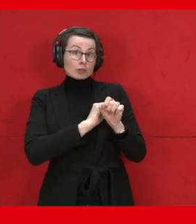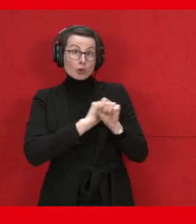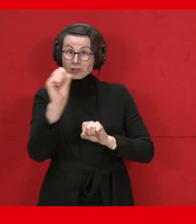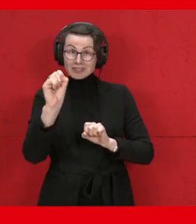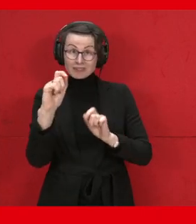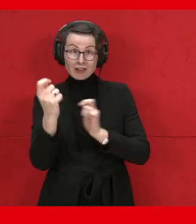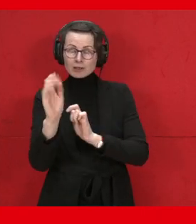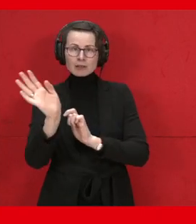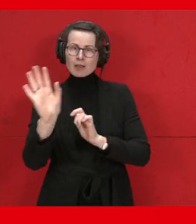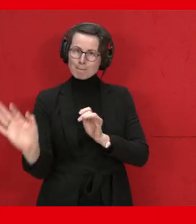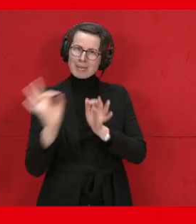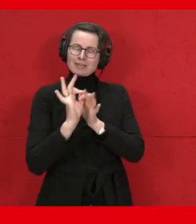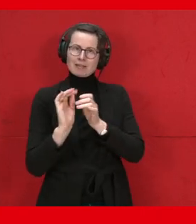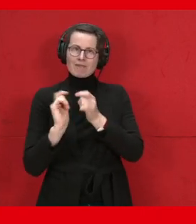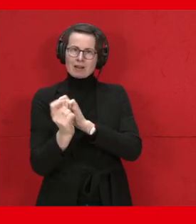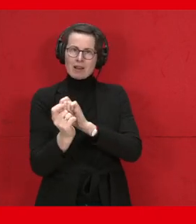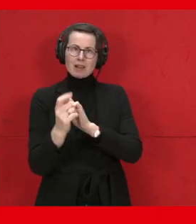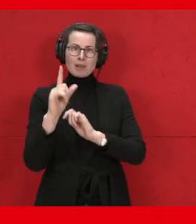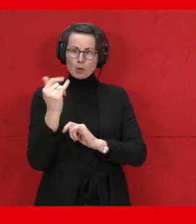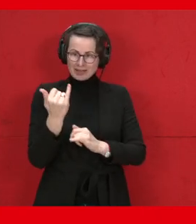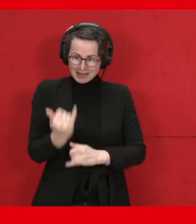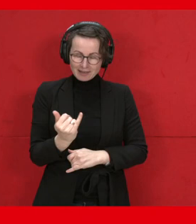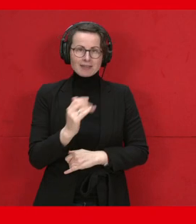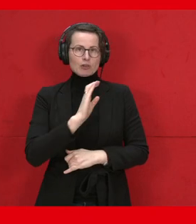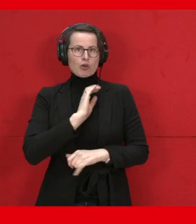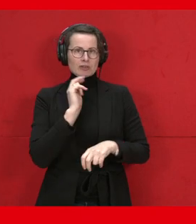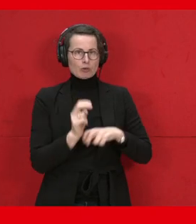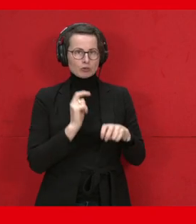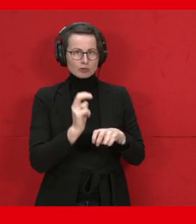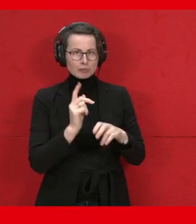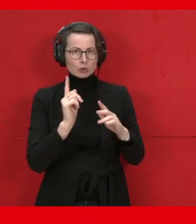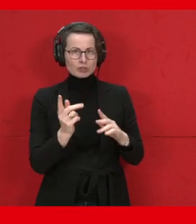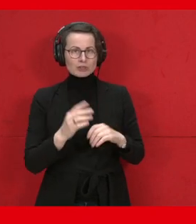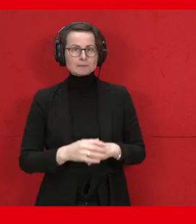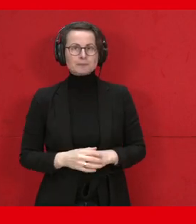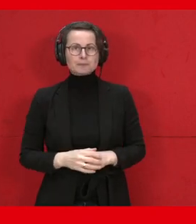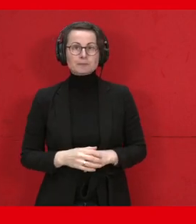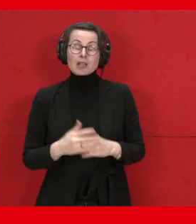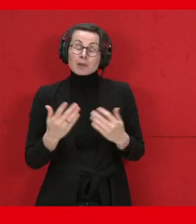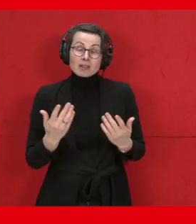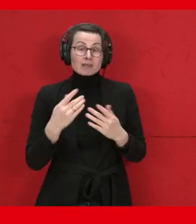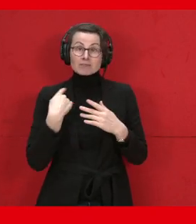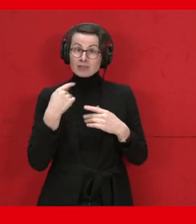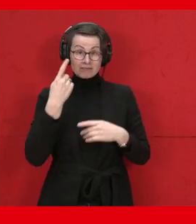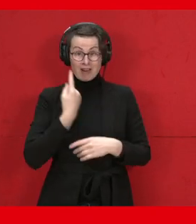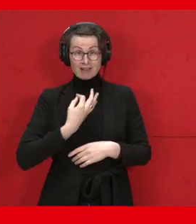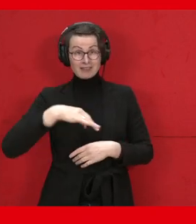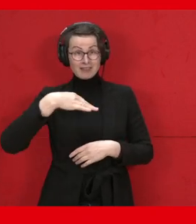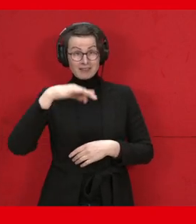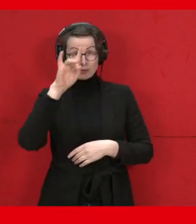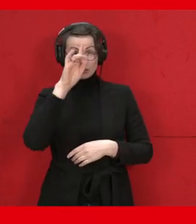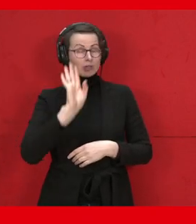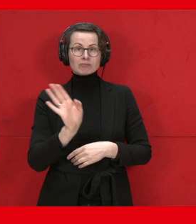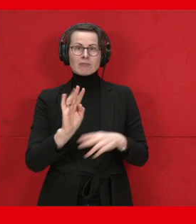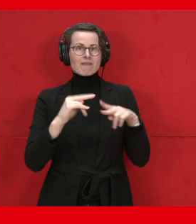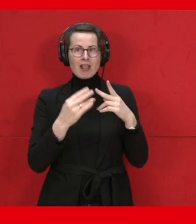Wandel. Das heißt, wir müssen die Chancen jetzt ergreifen. Aber das ist natürlich in aller Welt so. Viele Staaten dieser